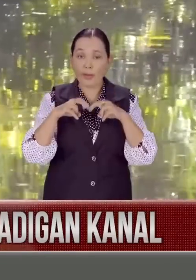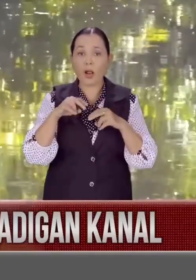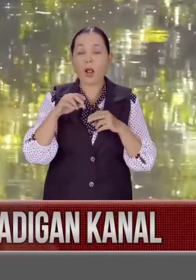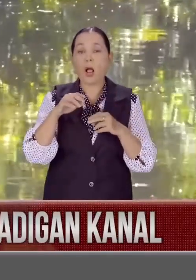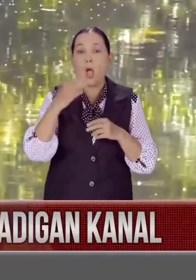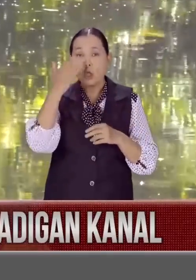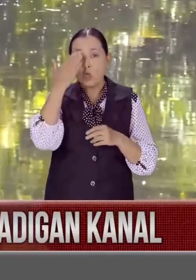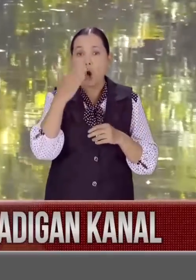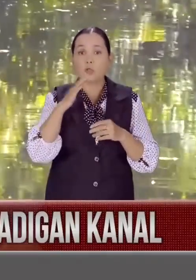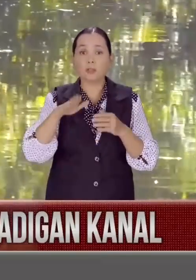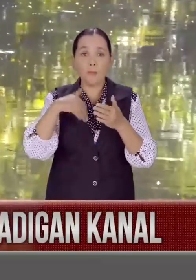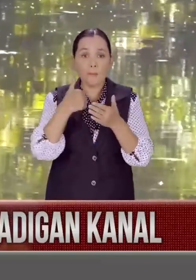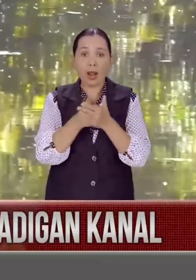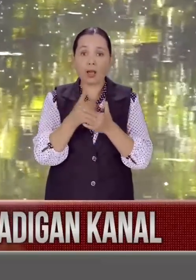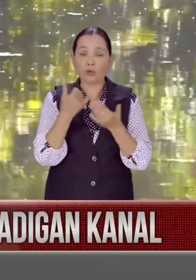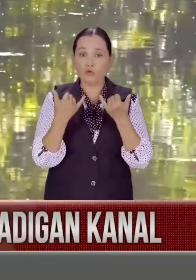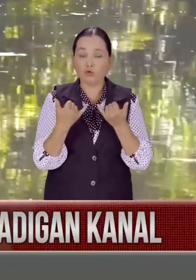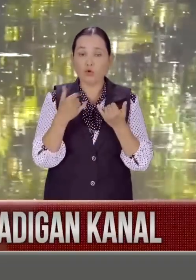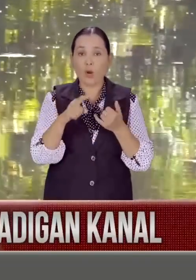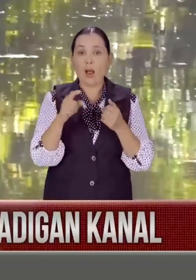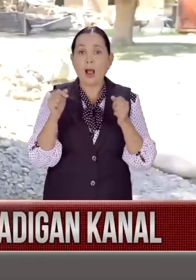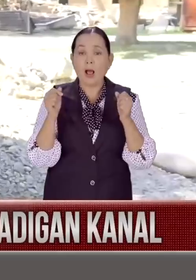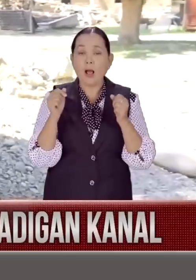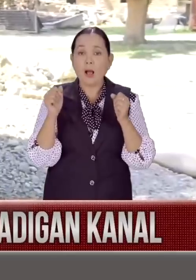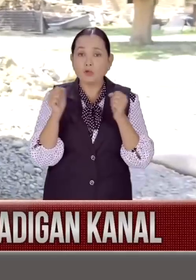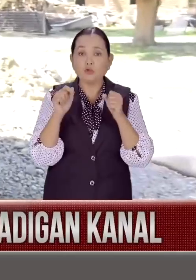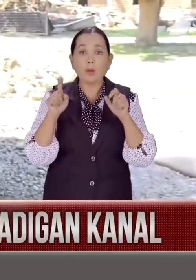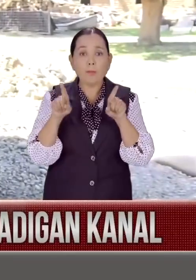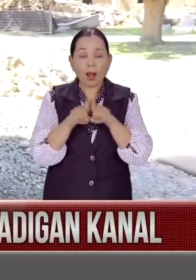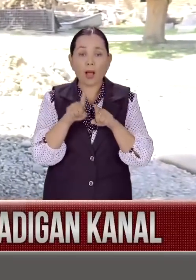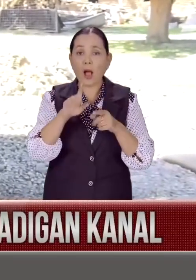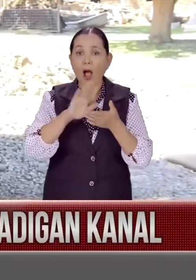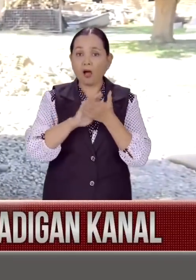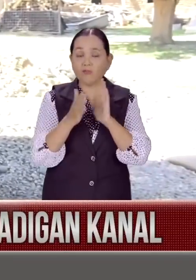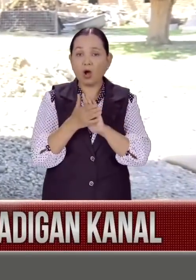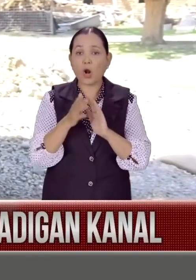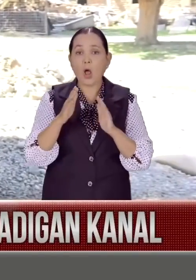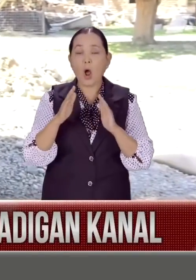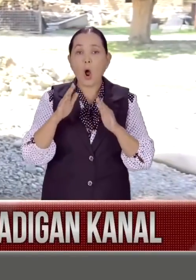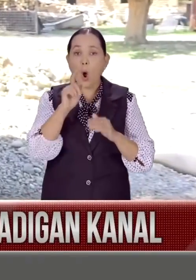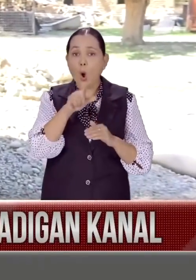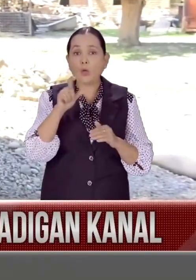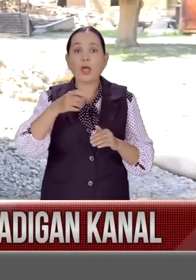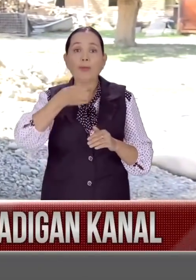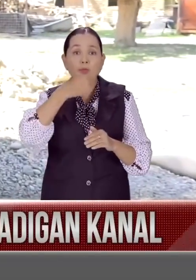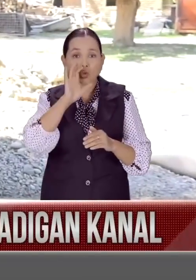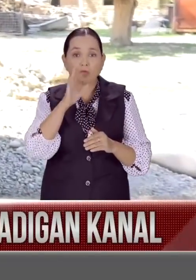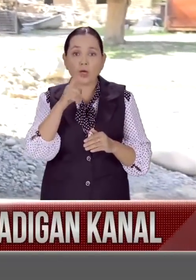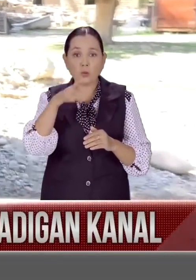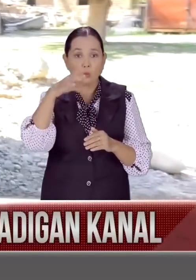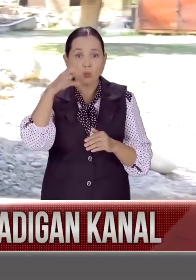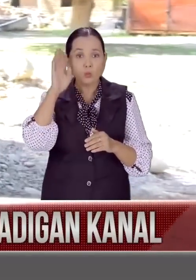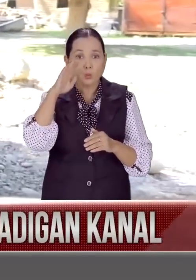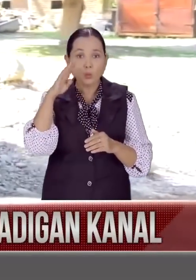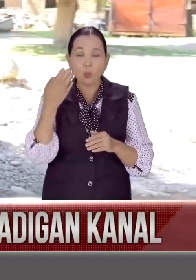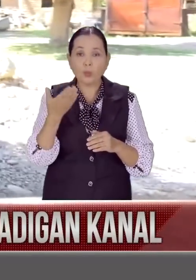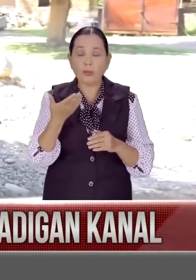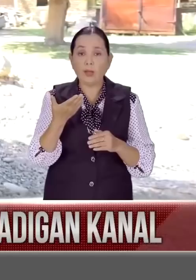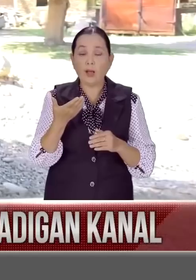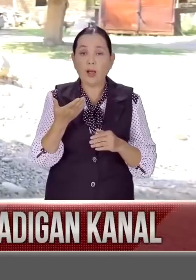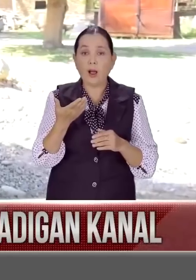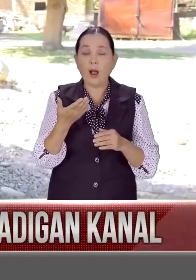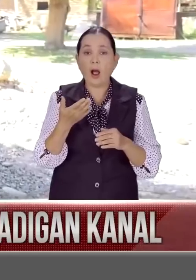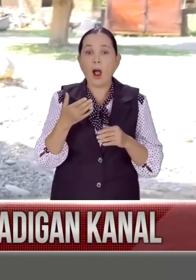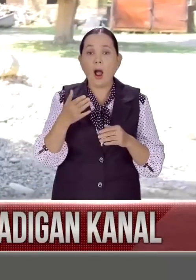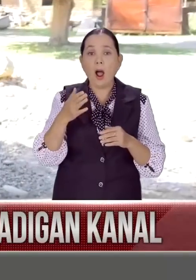suv yozdi bilan shu ahvol. Qishdi bilan shu ahvol. Lekin borib antta odam xalq ichyapti bu suvni. Ne to'lka annaqa